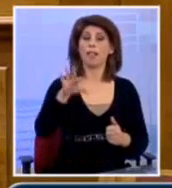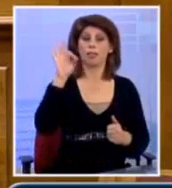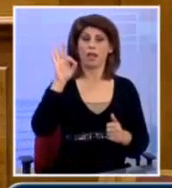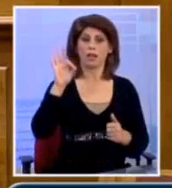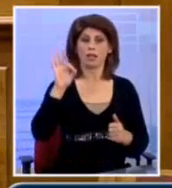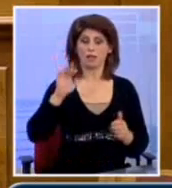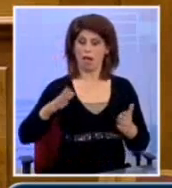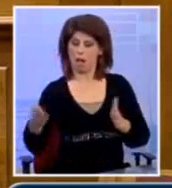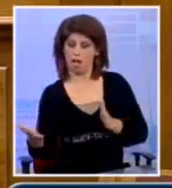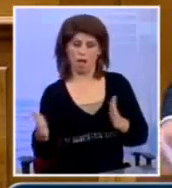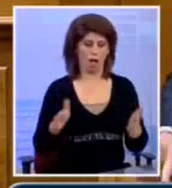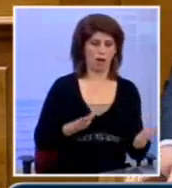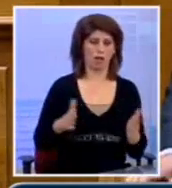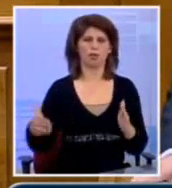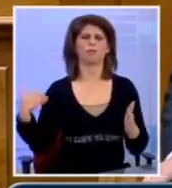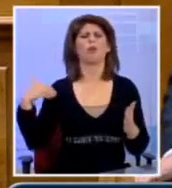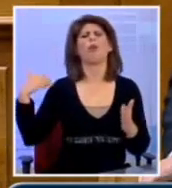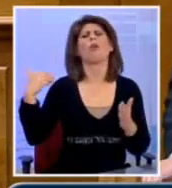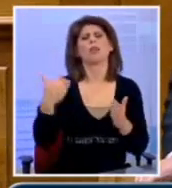πλευρά εδώ και πάρα πολύ καιρό.